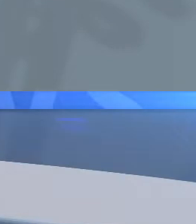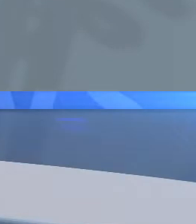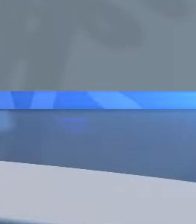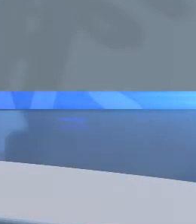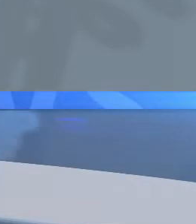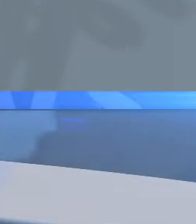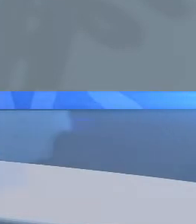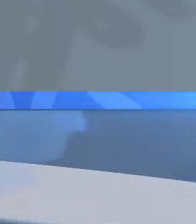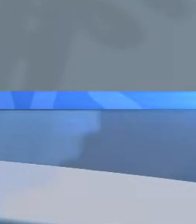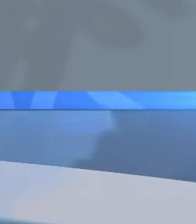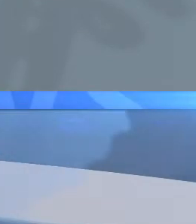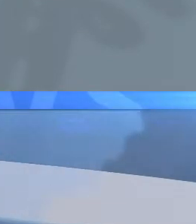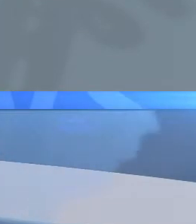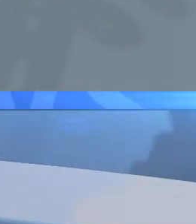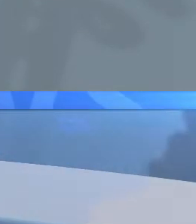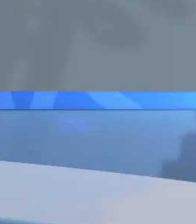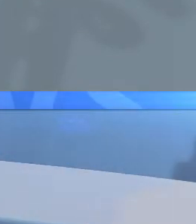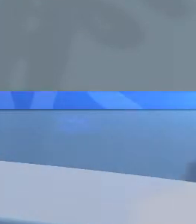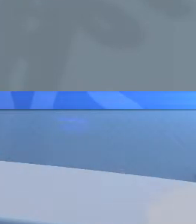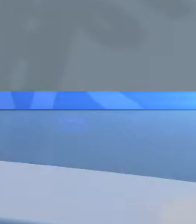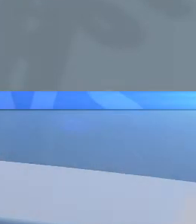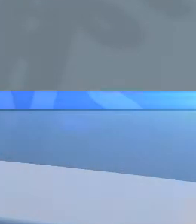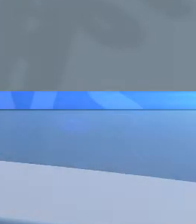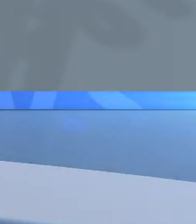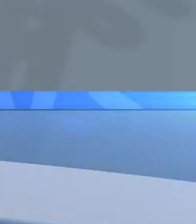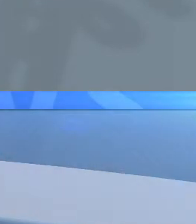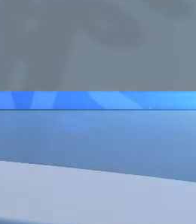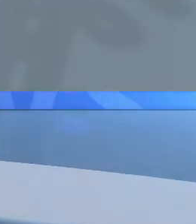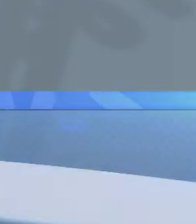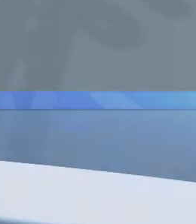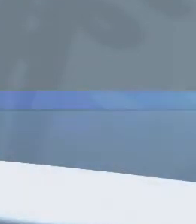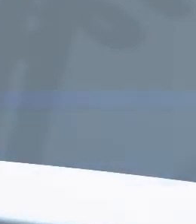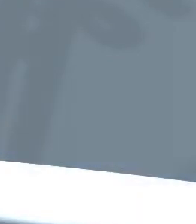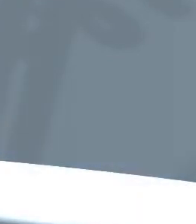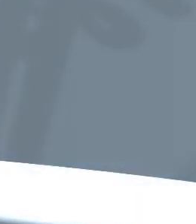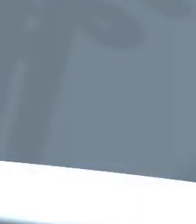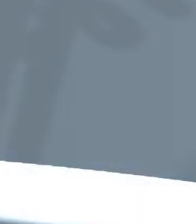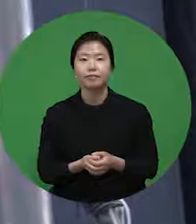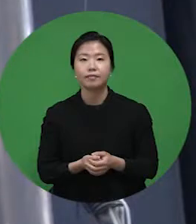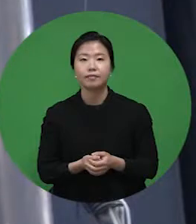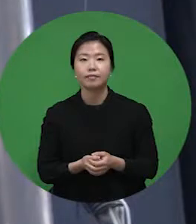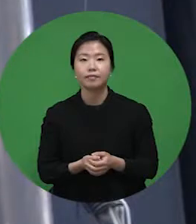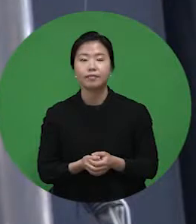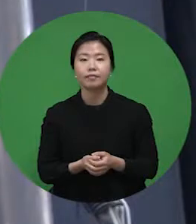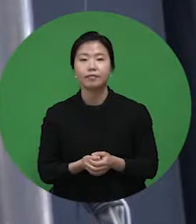이용되며 다양한 공간을 제공한다고 하는데요. 그 소식 자세히 알아보겠습니다.